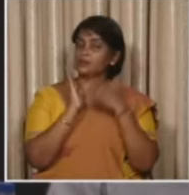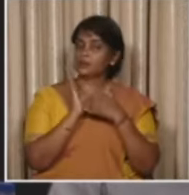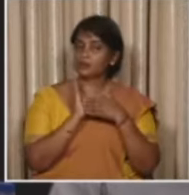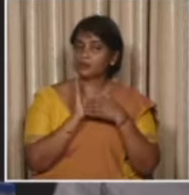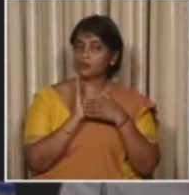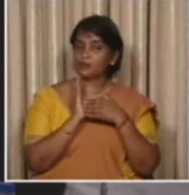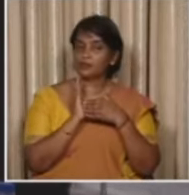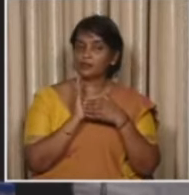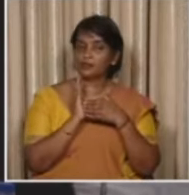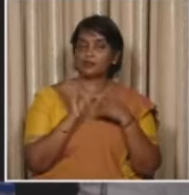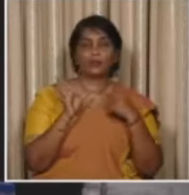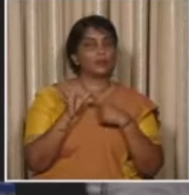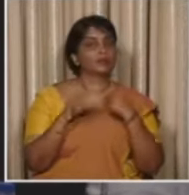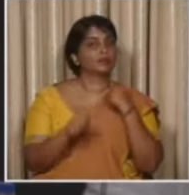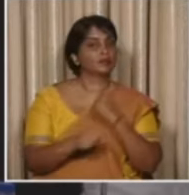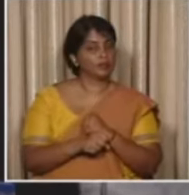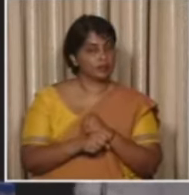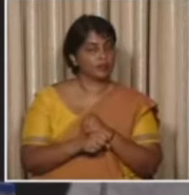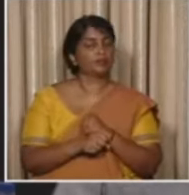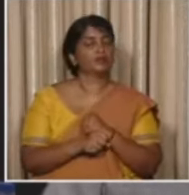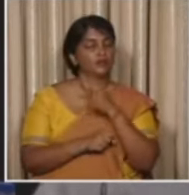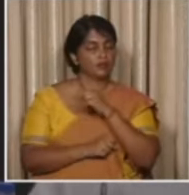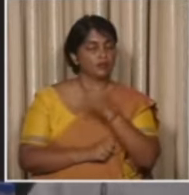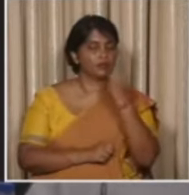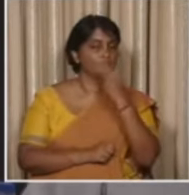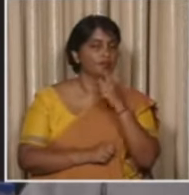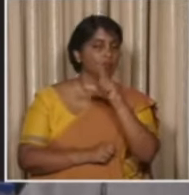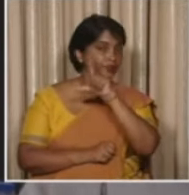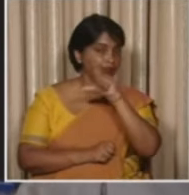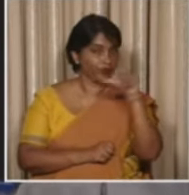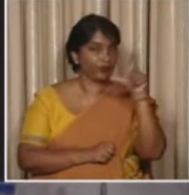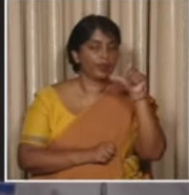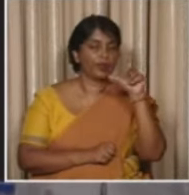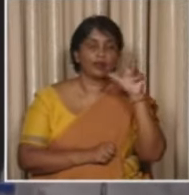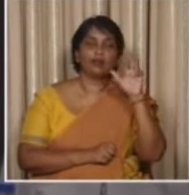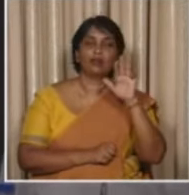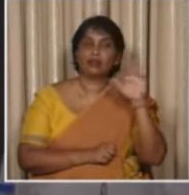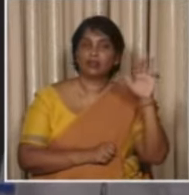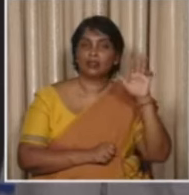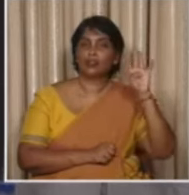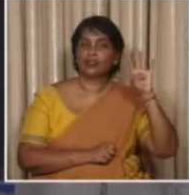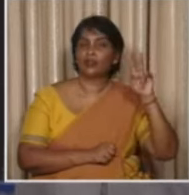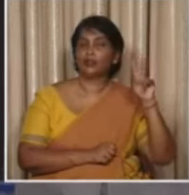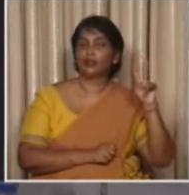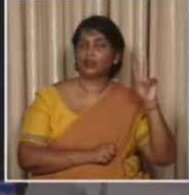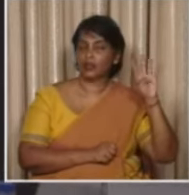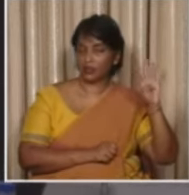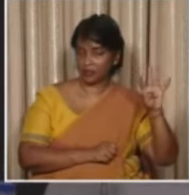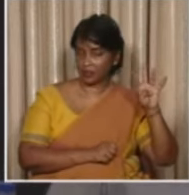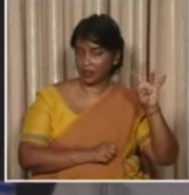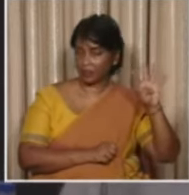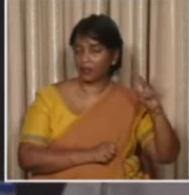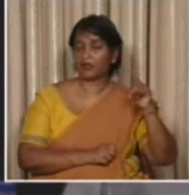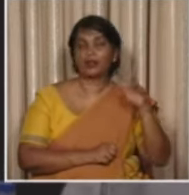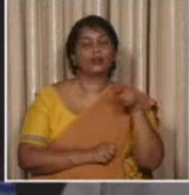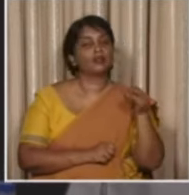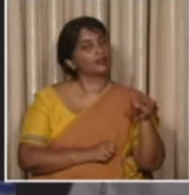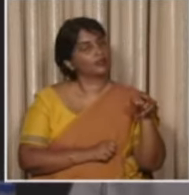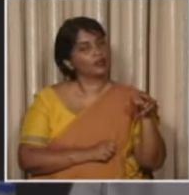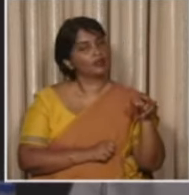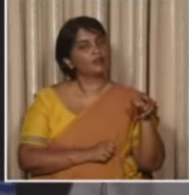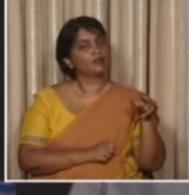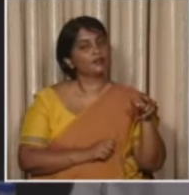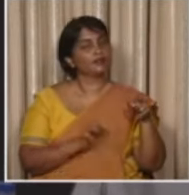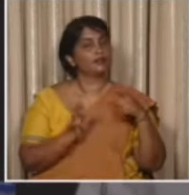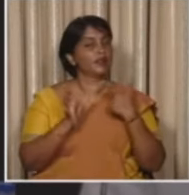AG Act No. 17 of 1948 will be amended. ඒ වගේම